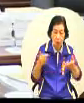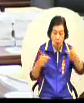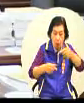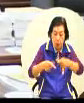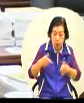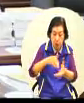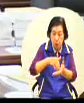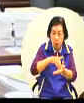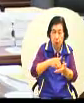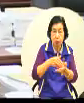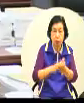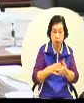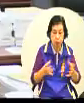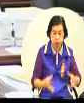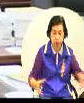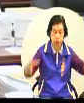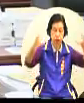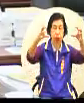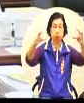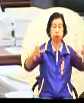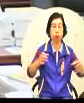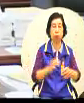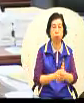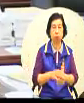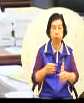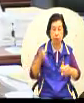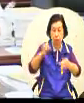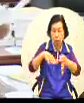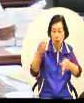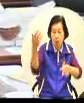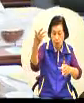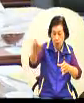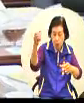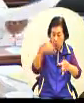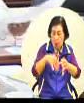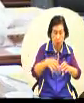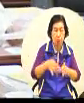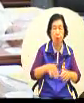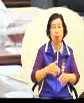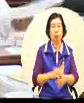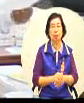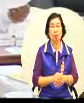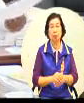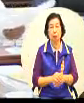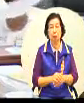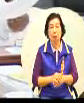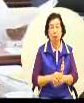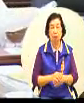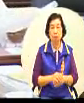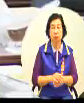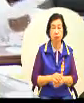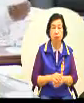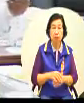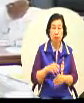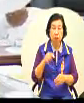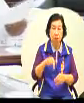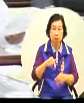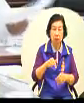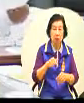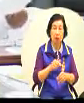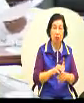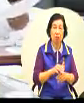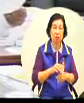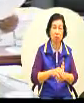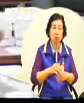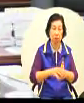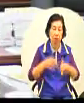的塑化剂的桶，要让我们的部落喝这种有毒